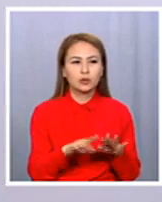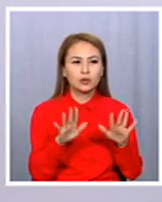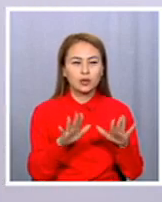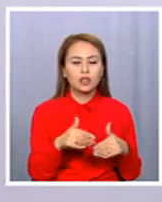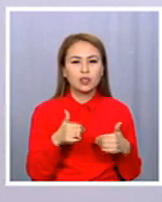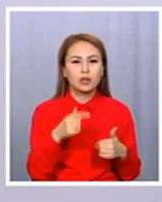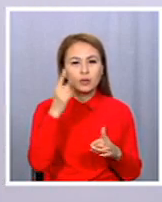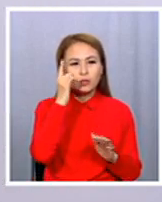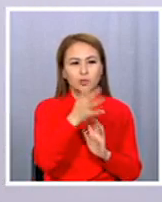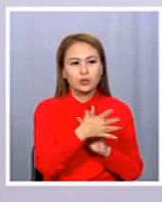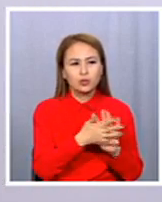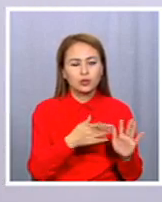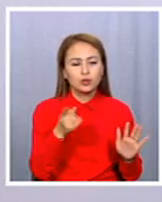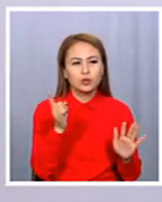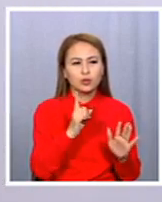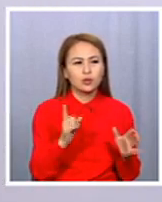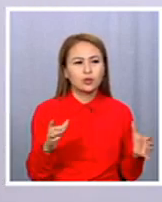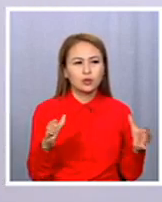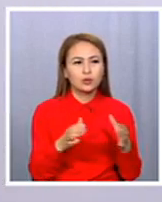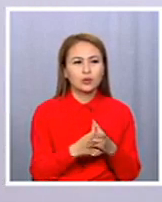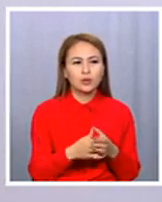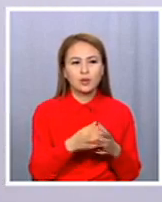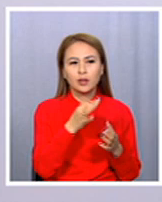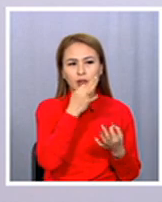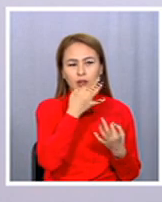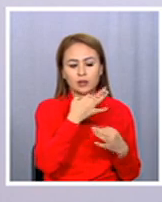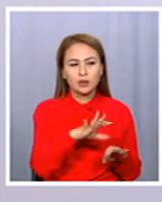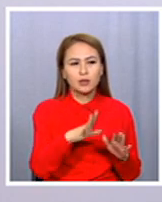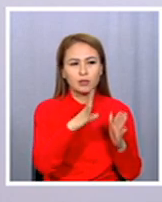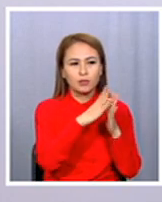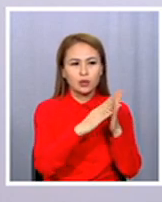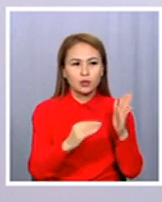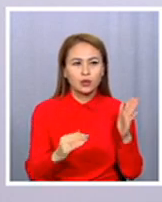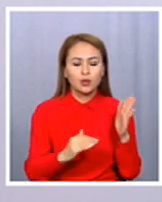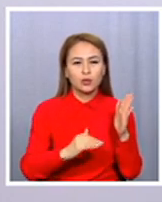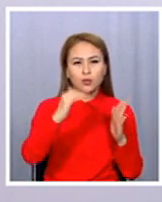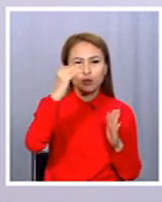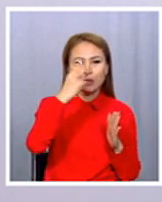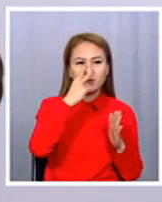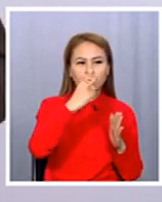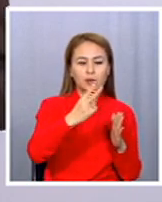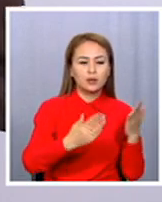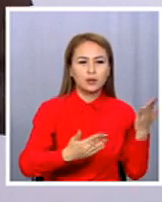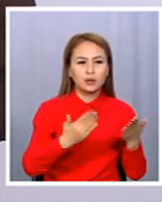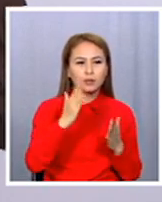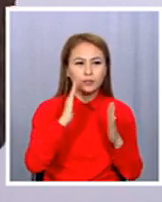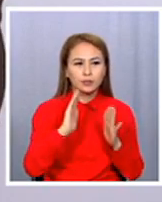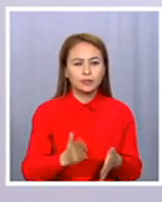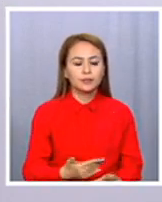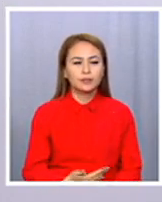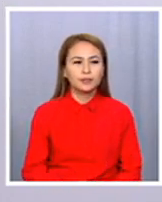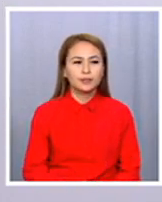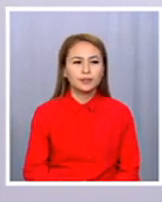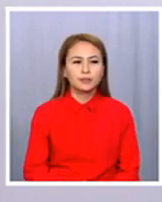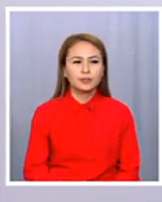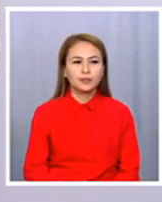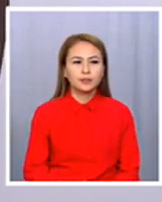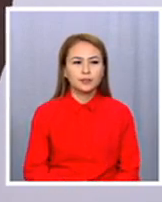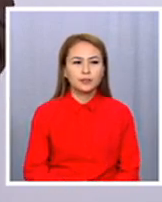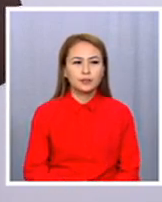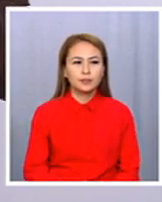үшін қараңыздаршы, кез келген бұрышты мына төбесін жоғары қаратып төңкеретін болсақ ойша, онда бұл бұрыштарымыз